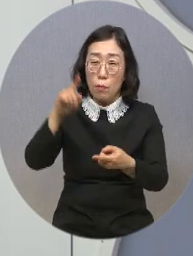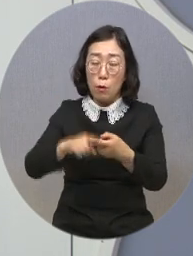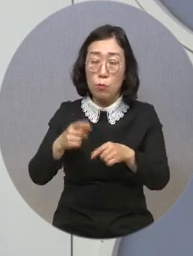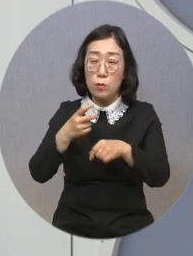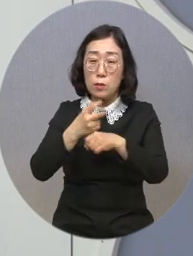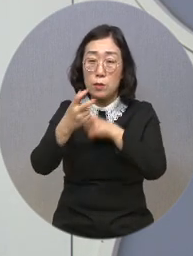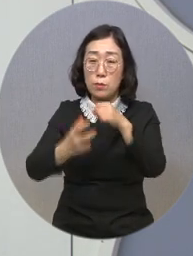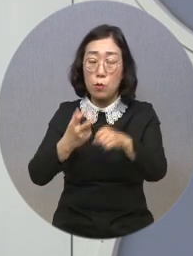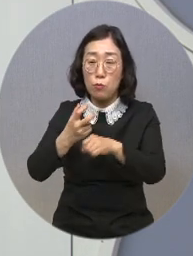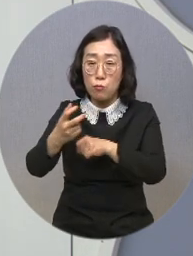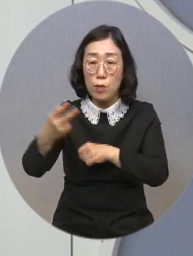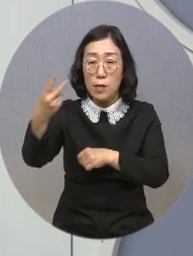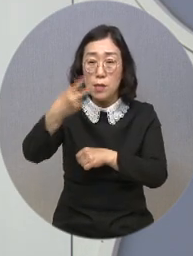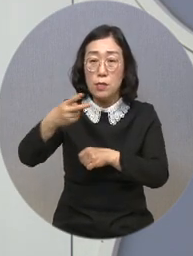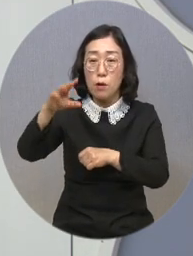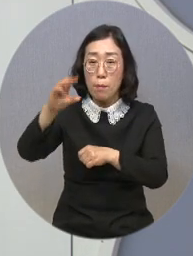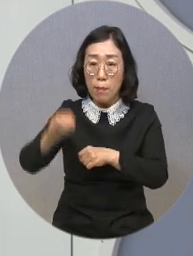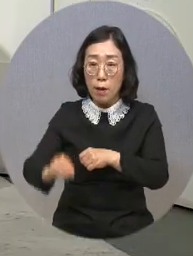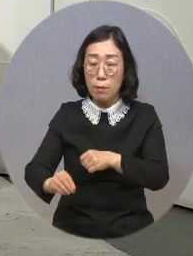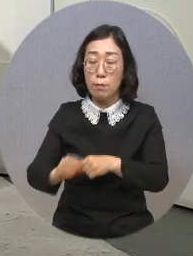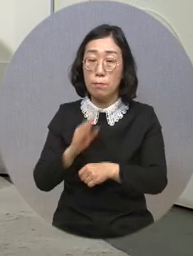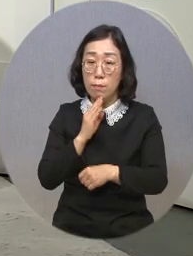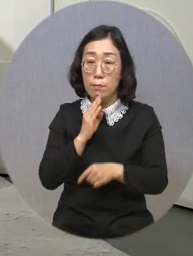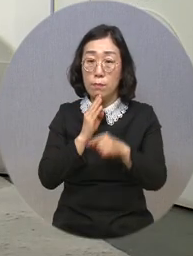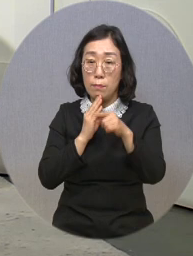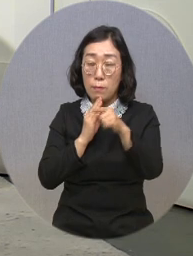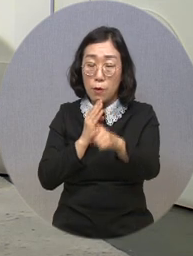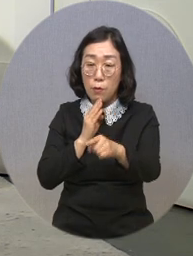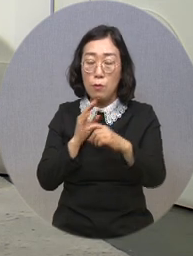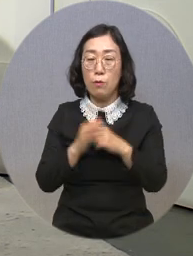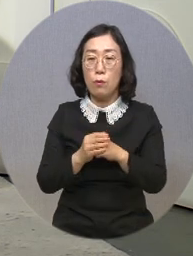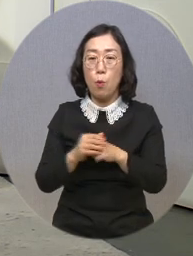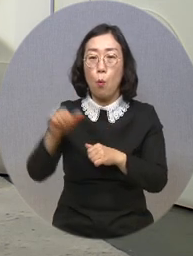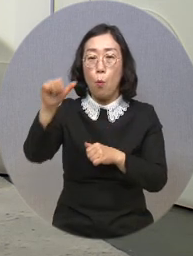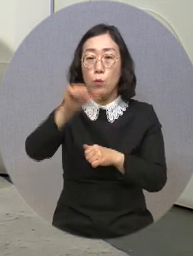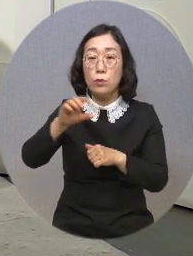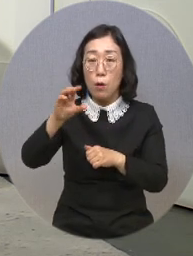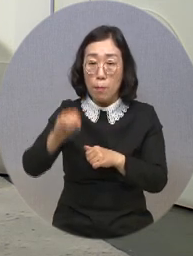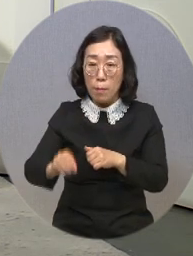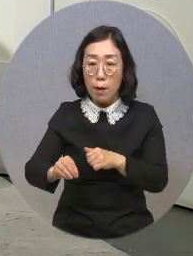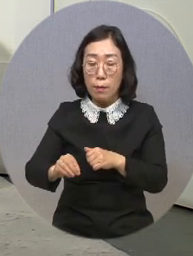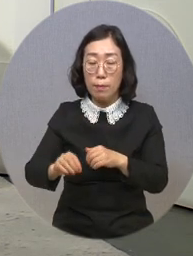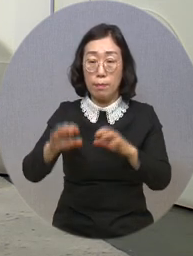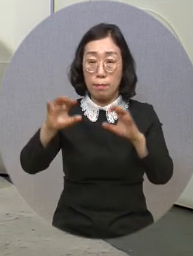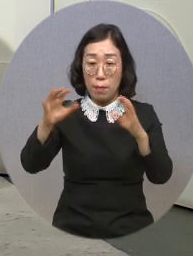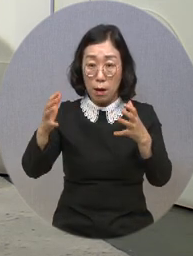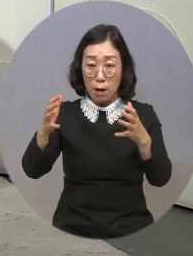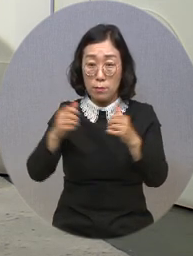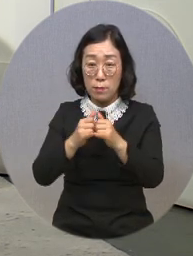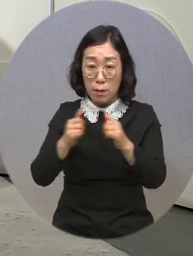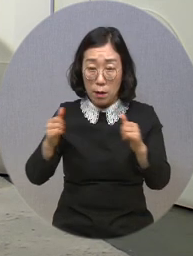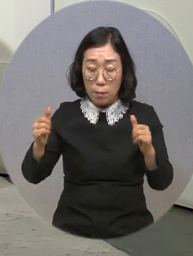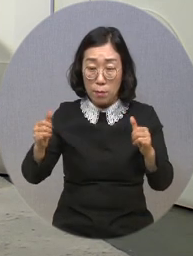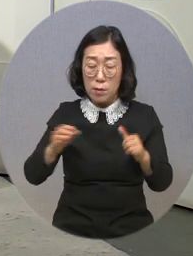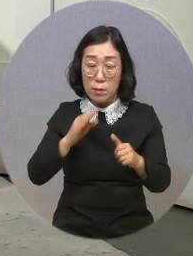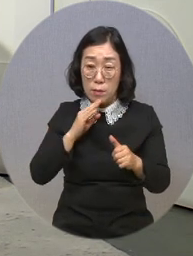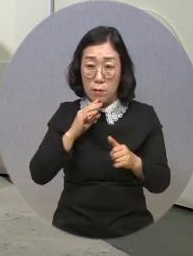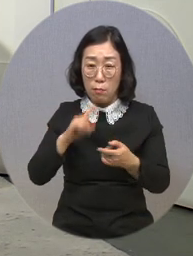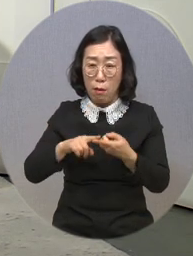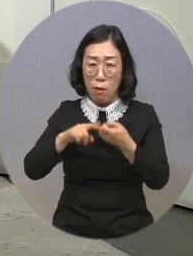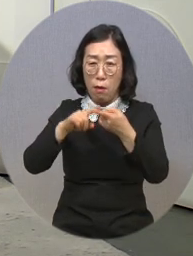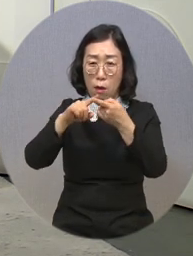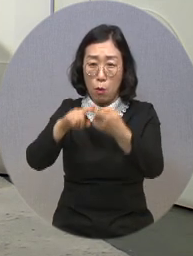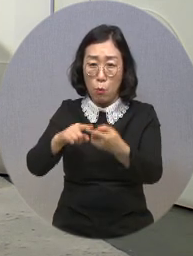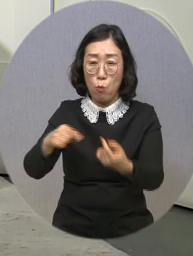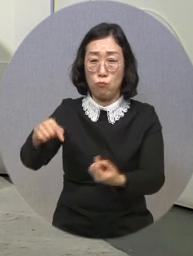후에 2천만이 된다고 보면 과연 5천만 국가가 2천만이 된다고 치면 이런 국가가 이게 지속